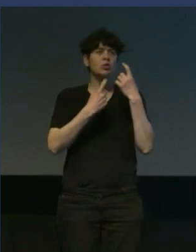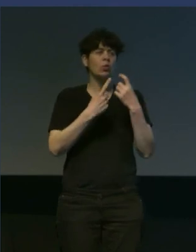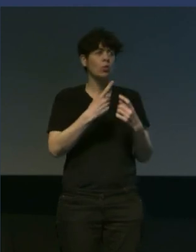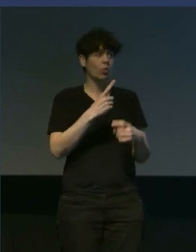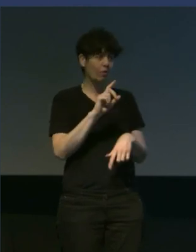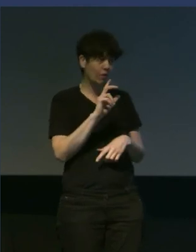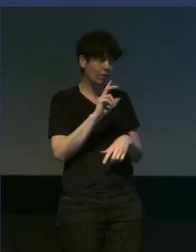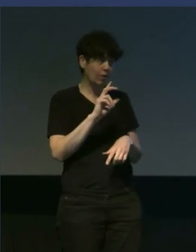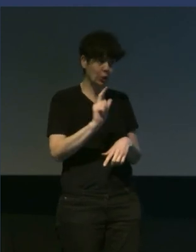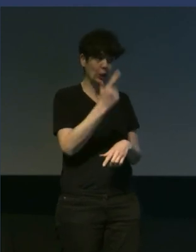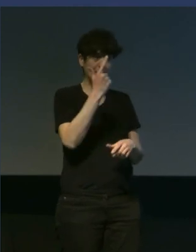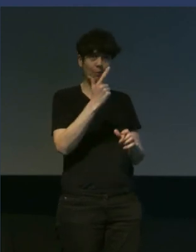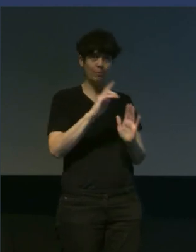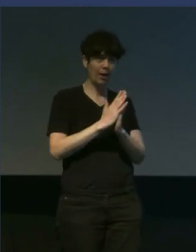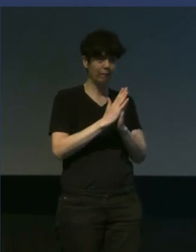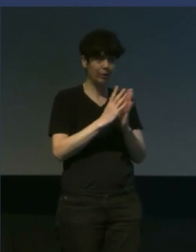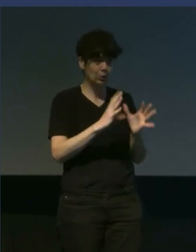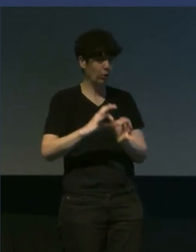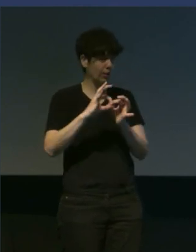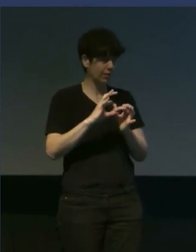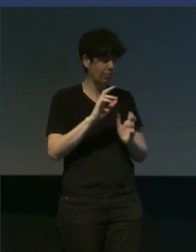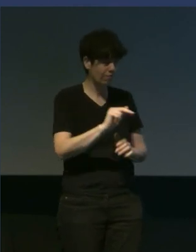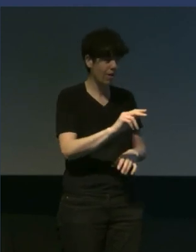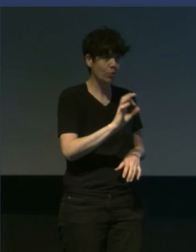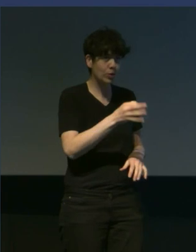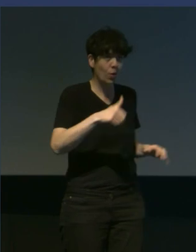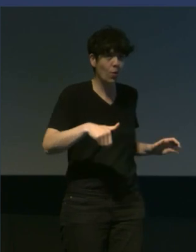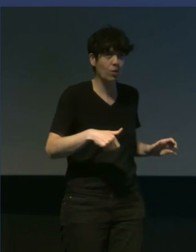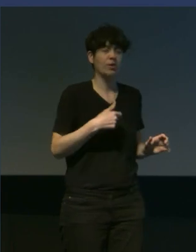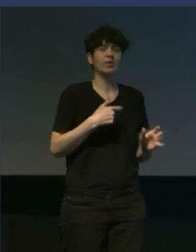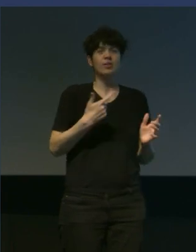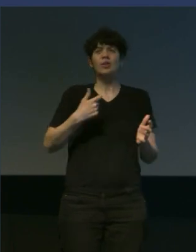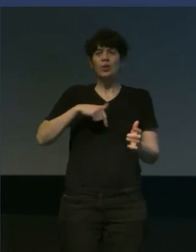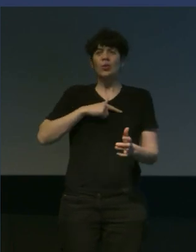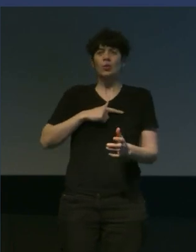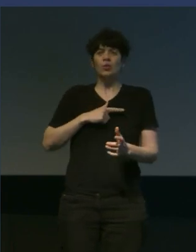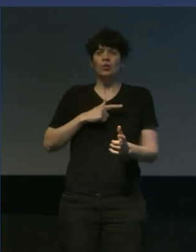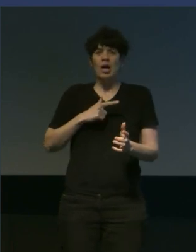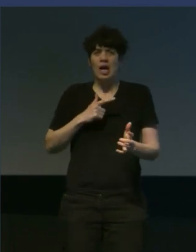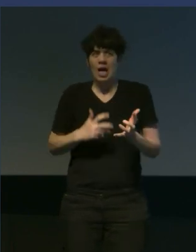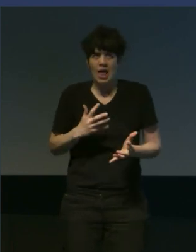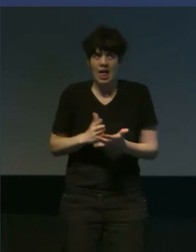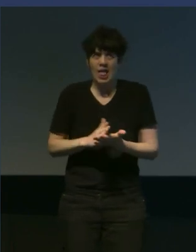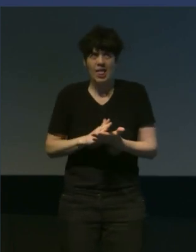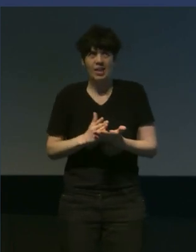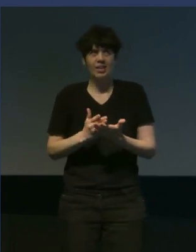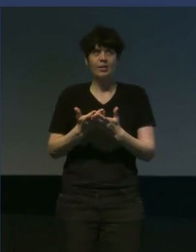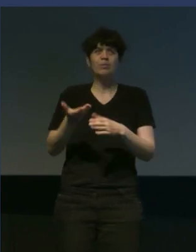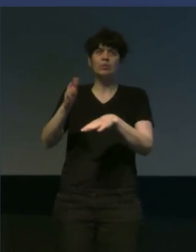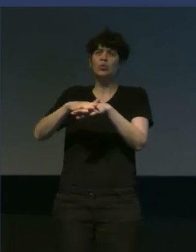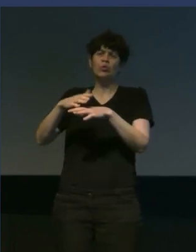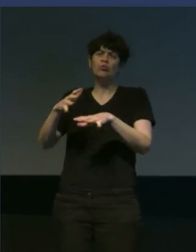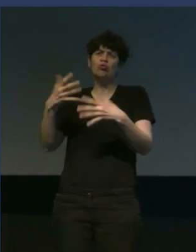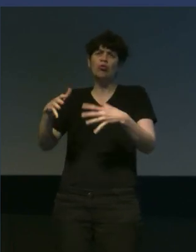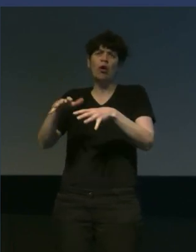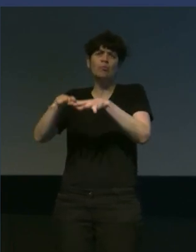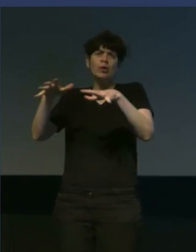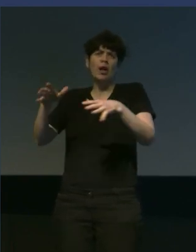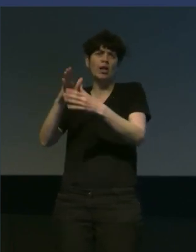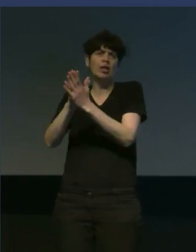tome 2 sur les solutions? On a été tenté à un moment, mais de plus en plus, on a dit non, parce qu'il y a déjà plein d'ouvrages qui font très bien le